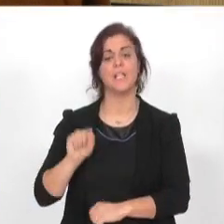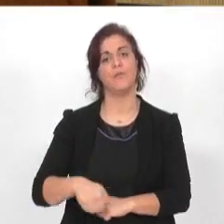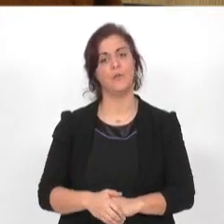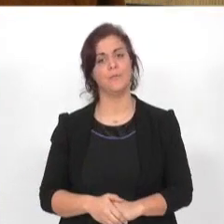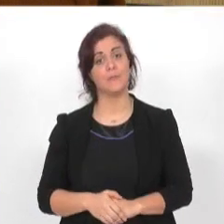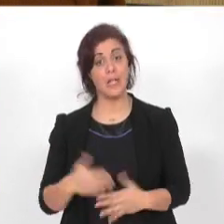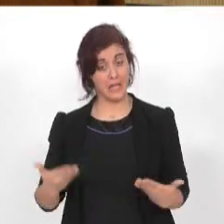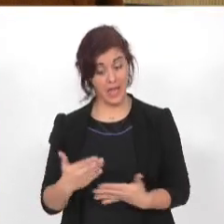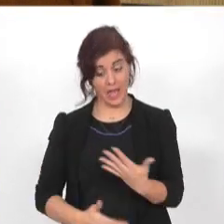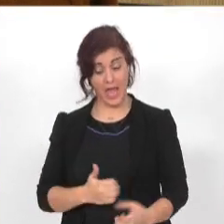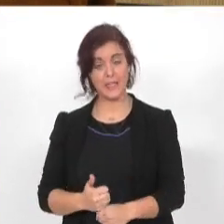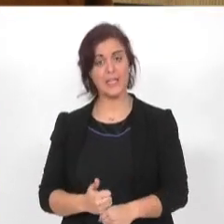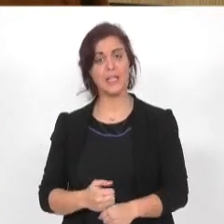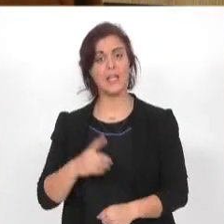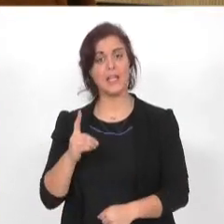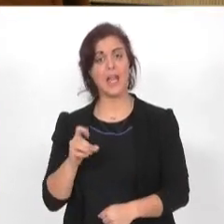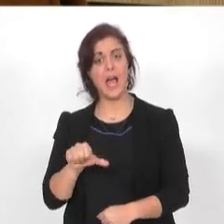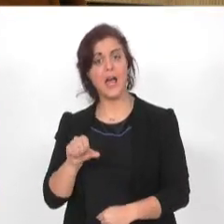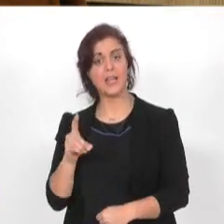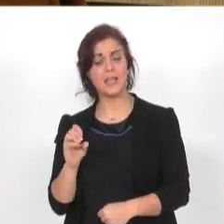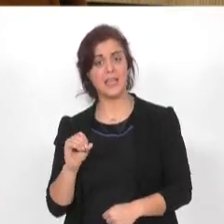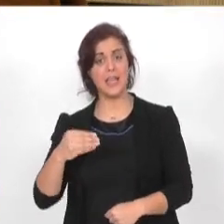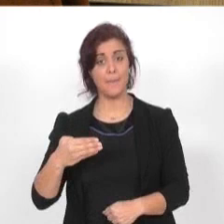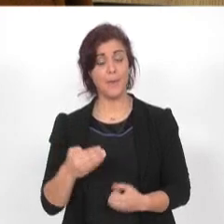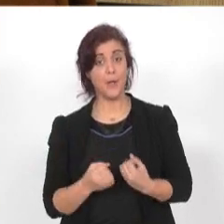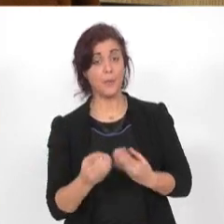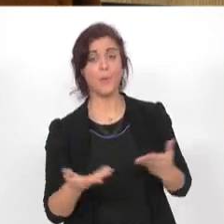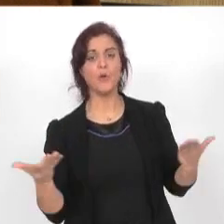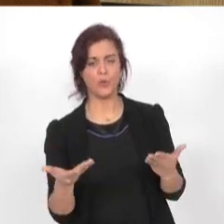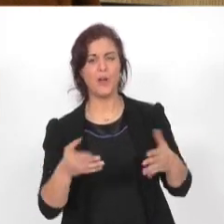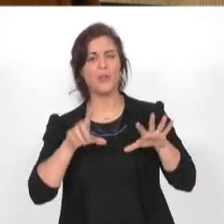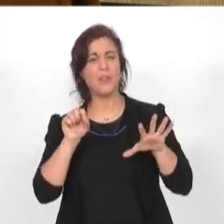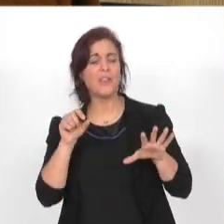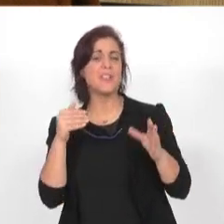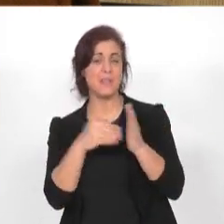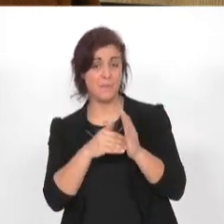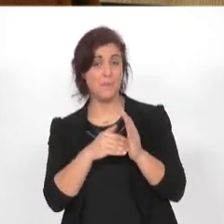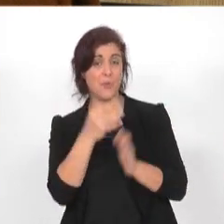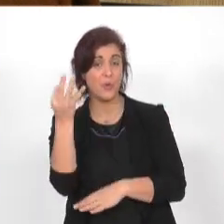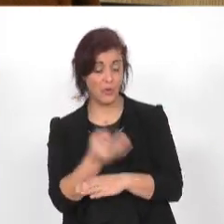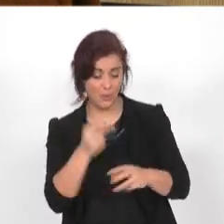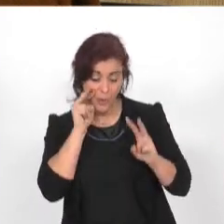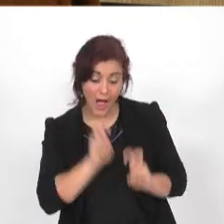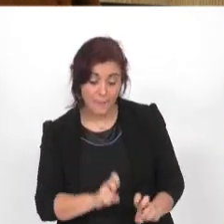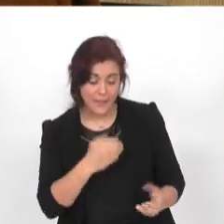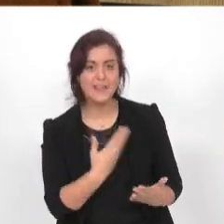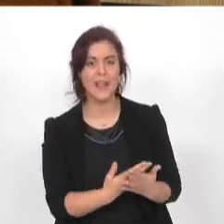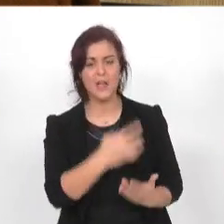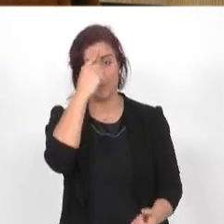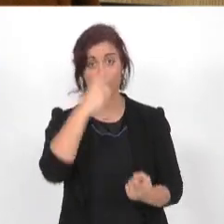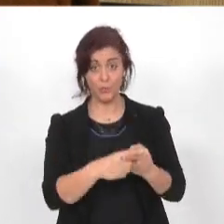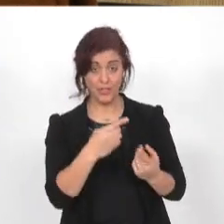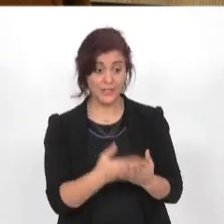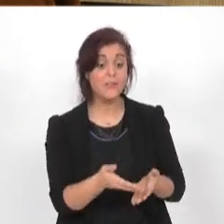propose cette année de subventionner jusqu'à 70% du coût de l'étude préalable d'une collectivité envisageant de passer à la redevance